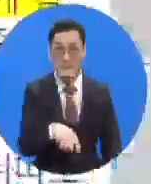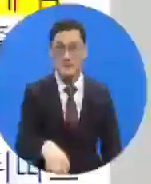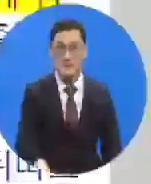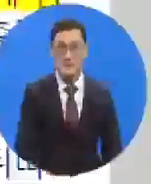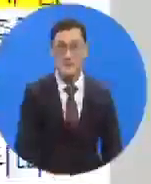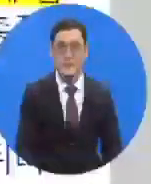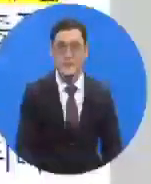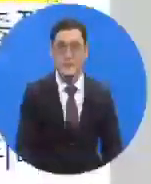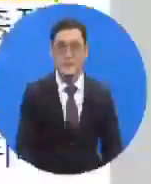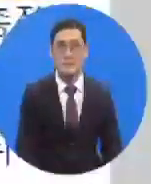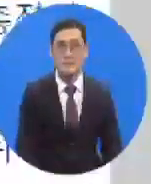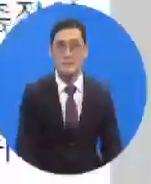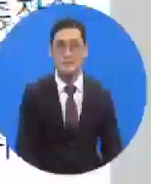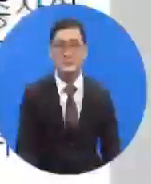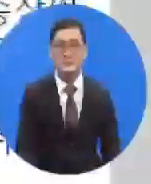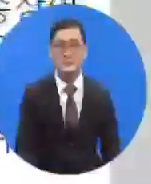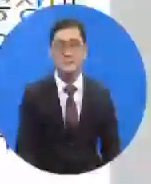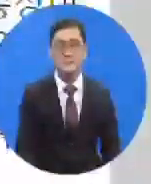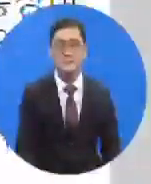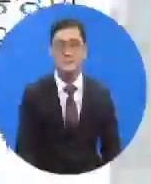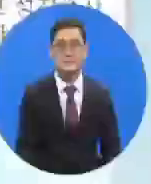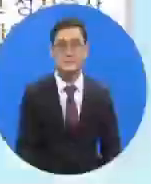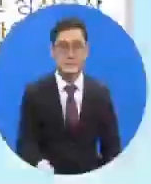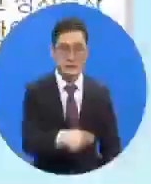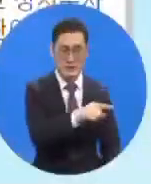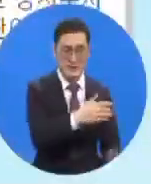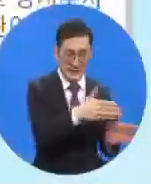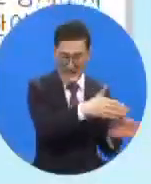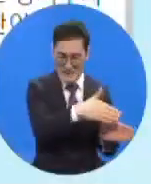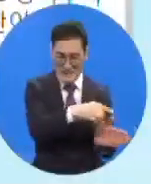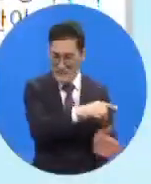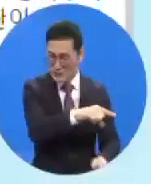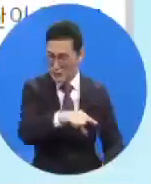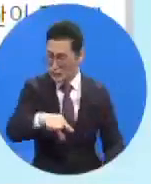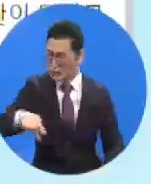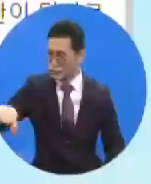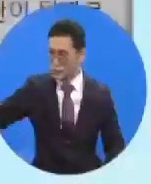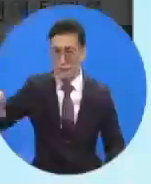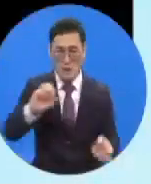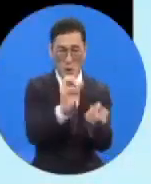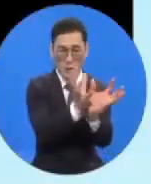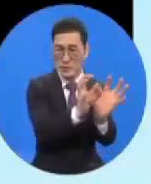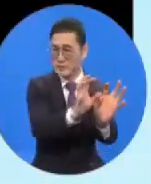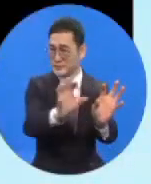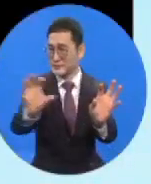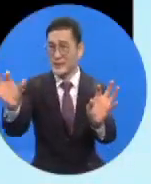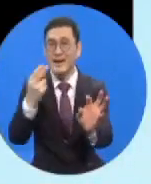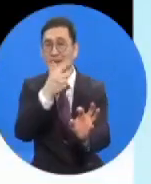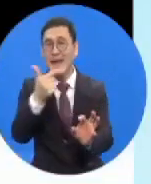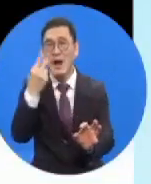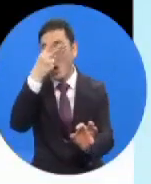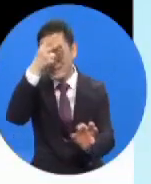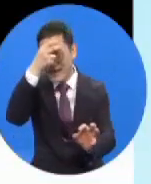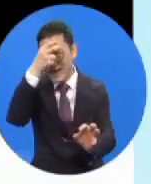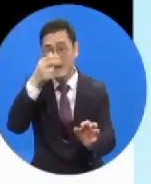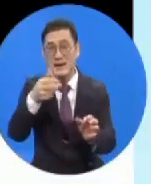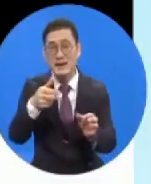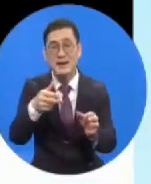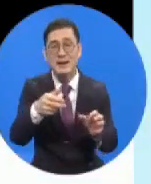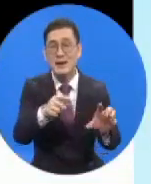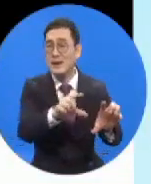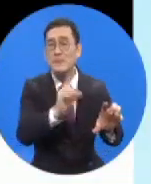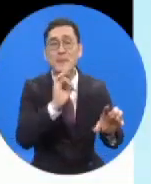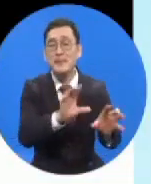그다음에 대법원까지 안 가고 대법원 있고 그 위에 대검찰청 있고 그다음에 서초경찰서가 있는데 대검 앞에만 지금 이렇게 화환이 놓여 있거든요.